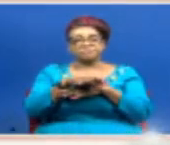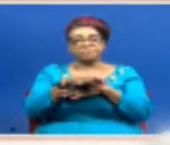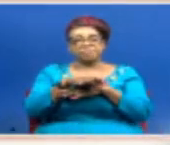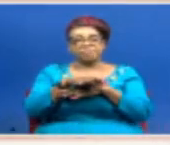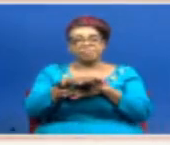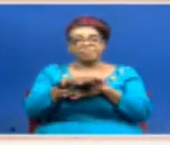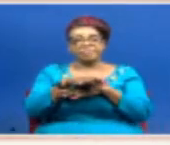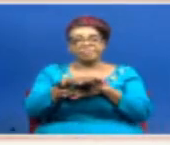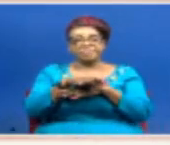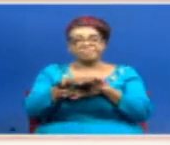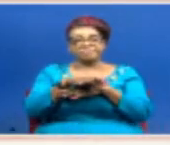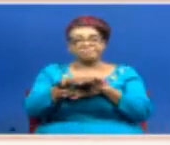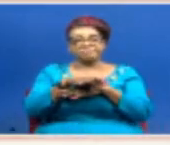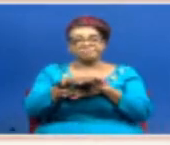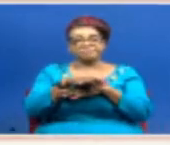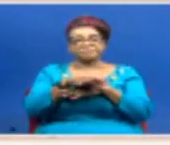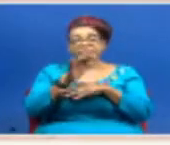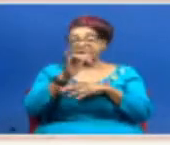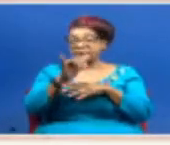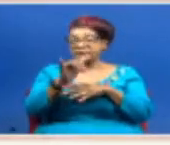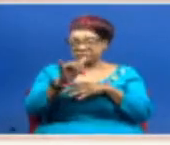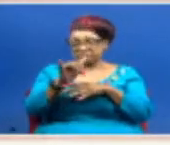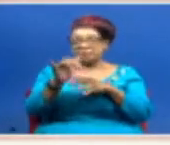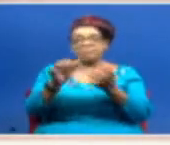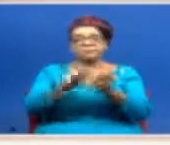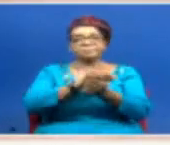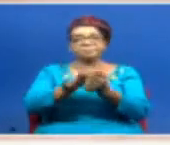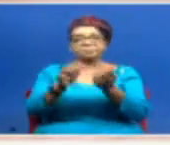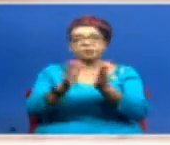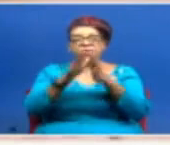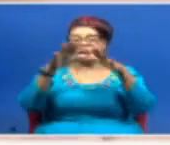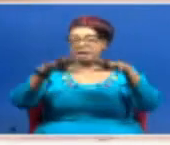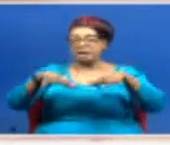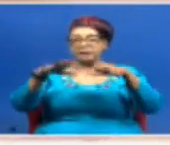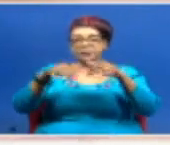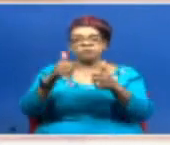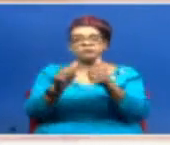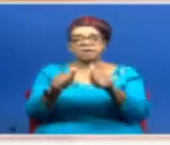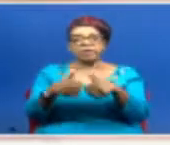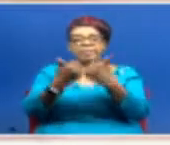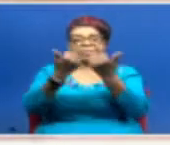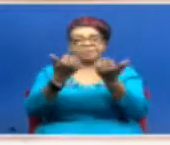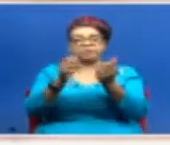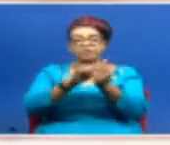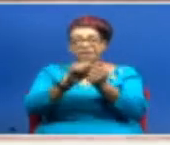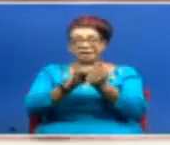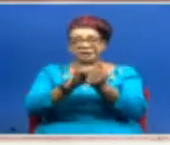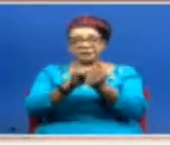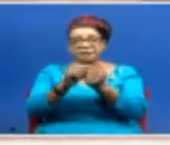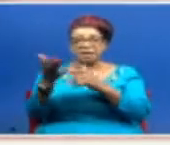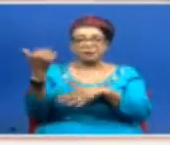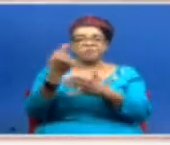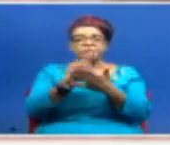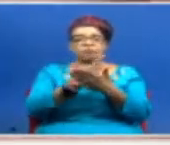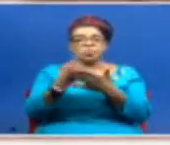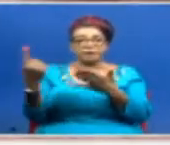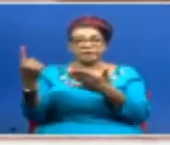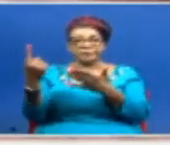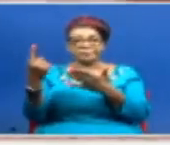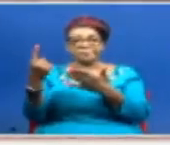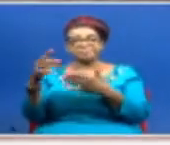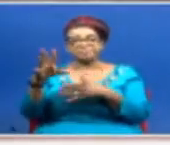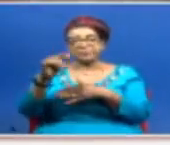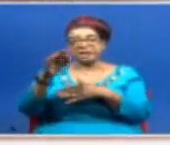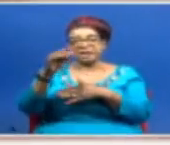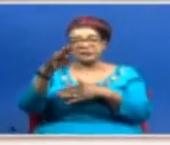Ni uharibifu uliosababishwa na mvua hiyo iliyonyesha usiku wa Jumatano na Alhamisi wiki iliyopita katika vijiji vya Akithi